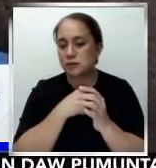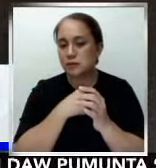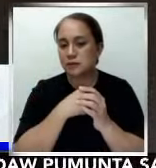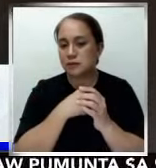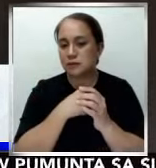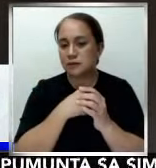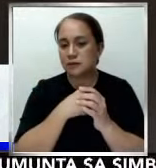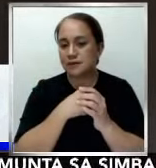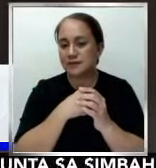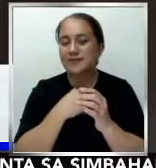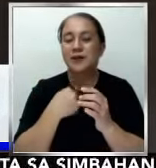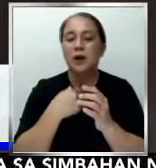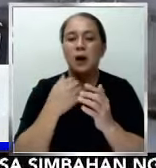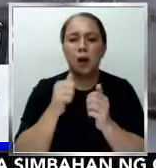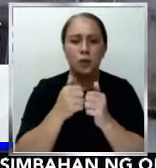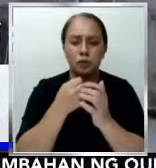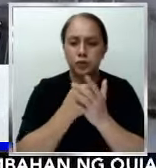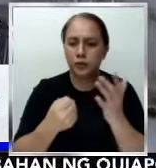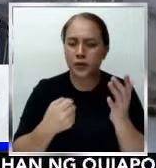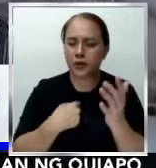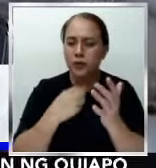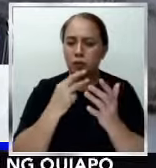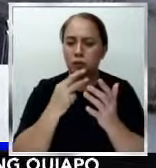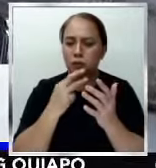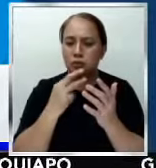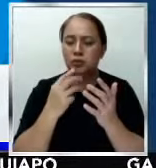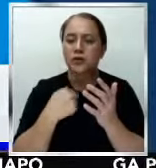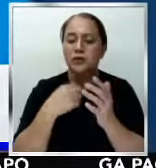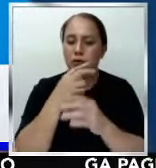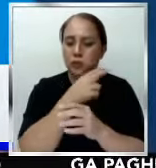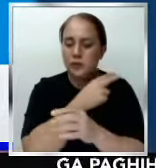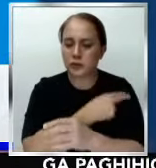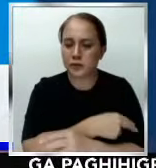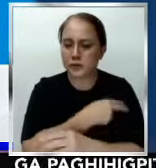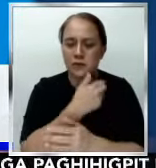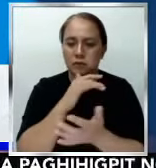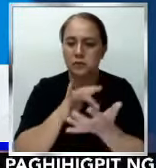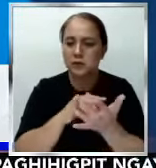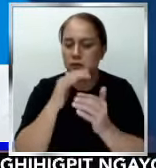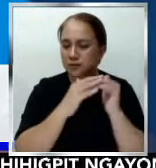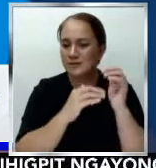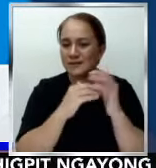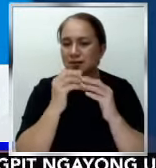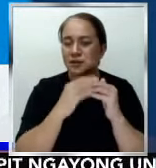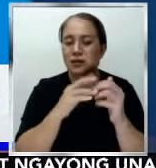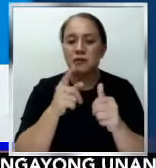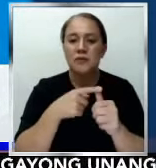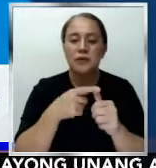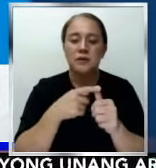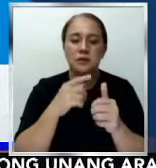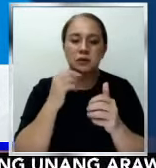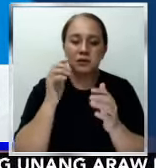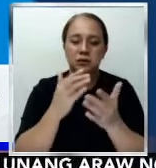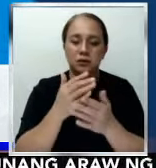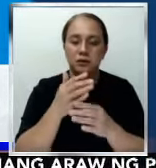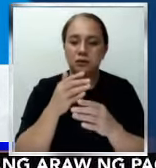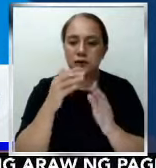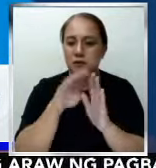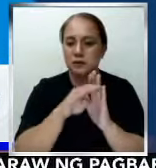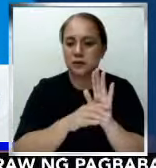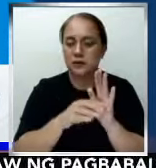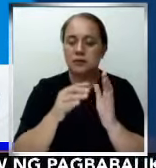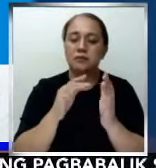ng tubig sa mga ospital at iba pang medical facilities? Nasa priority list namin palagi yung mga medical